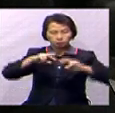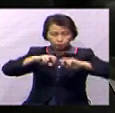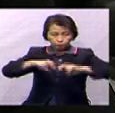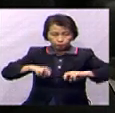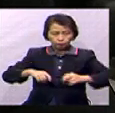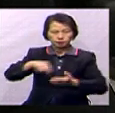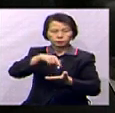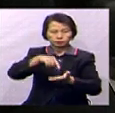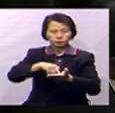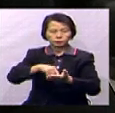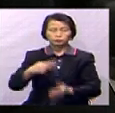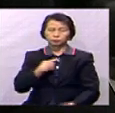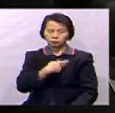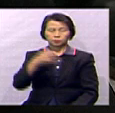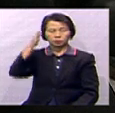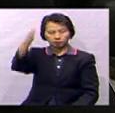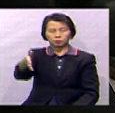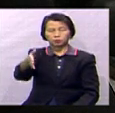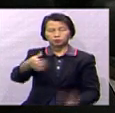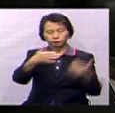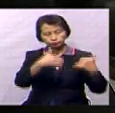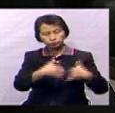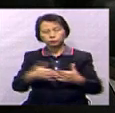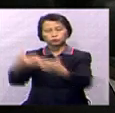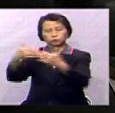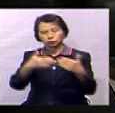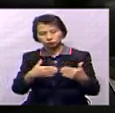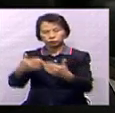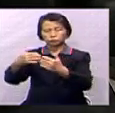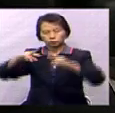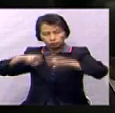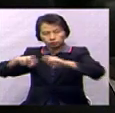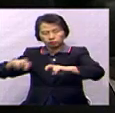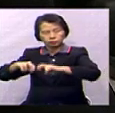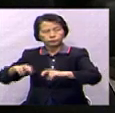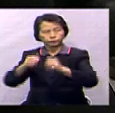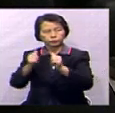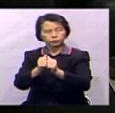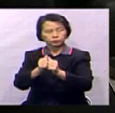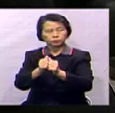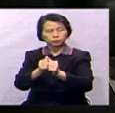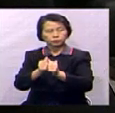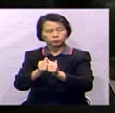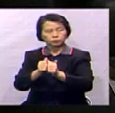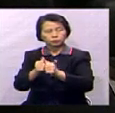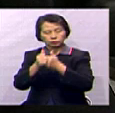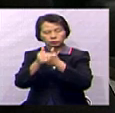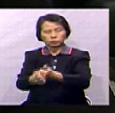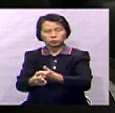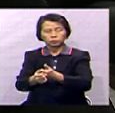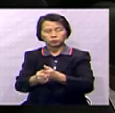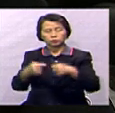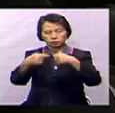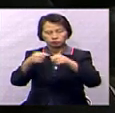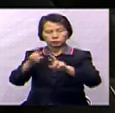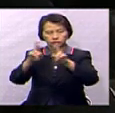ini. Kita akan teruskan dengan siasatan dengan merujuklah kepada Timbalan Pendakwa